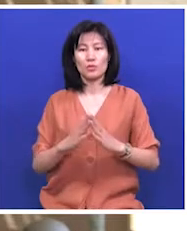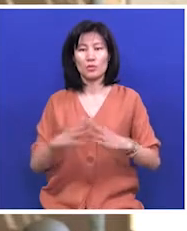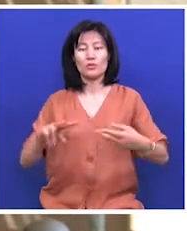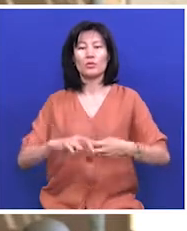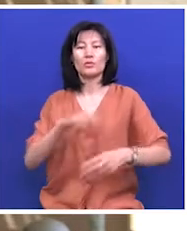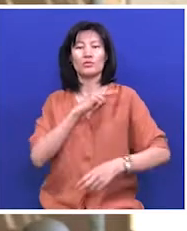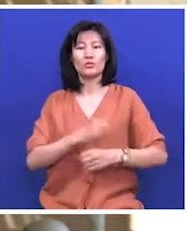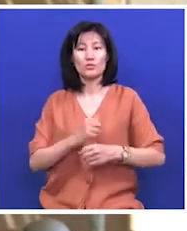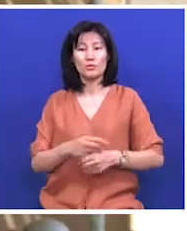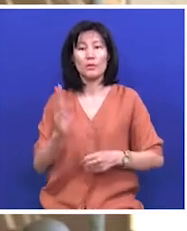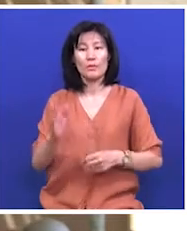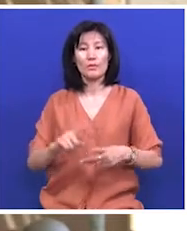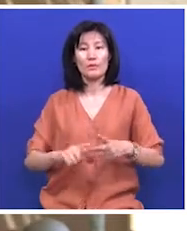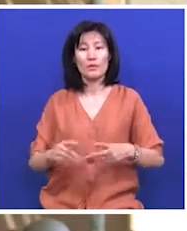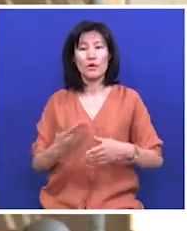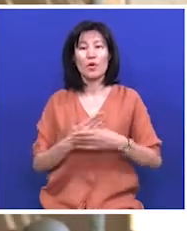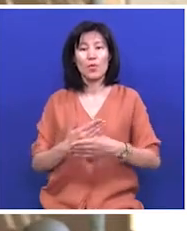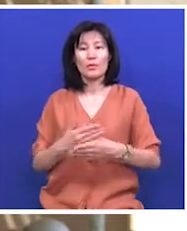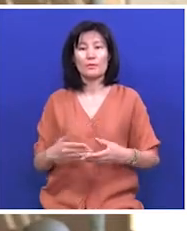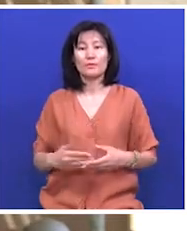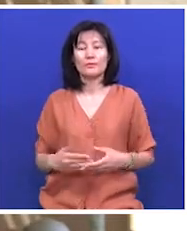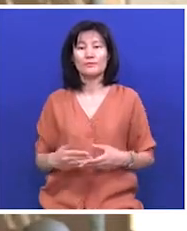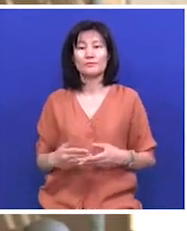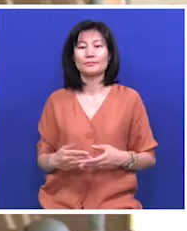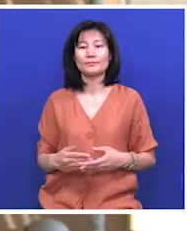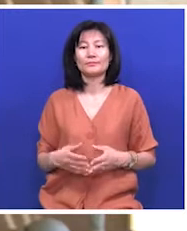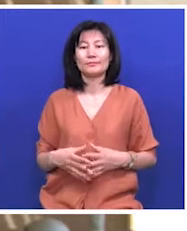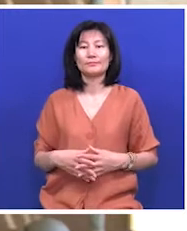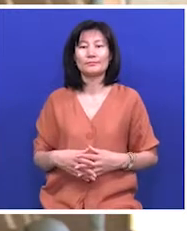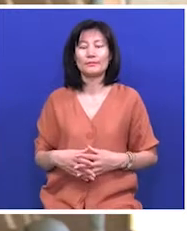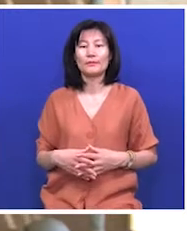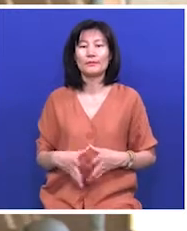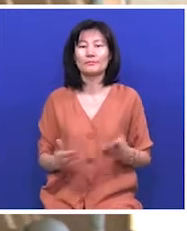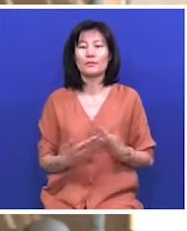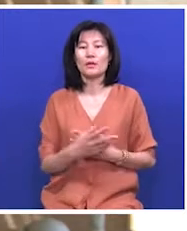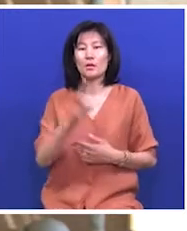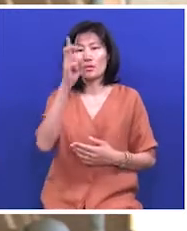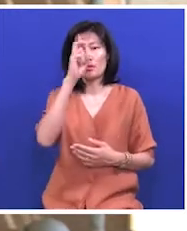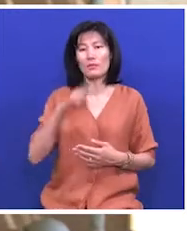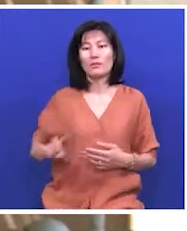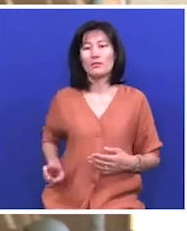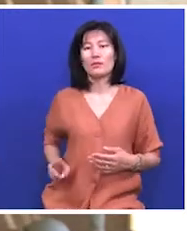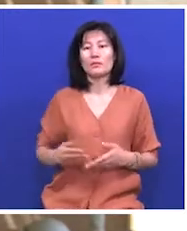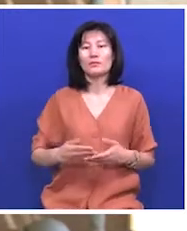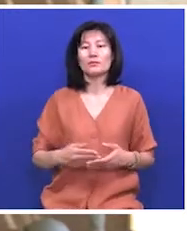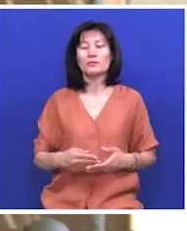үй, жұмыс мәселесі шешілді. Екі мәселе шешілді. Ал енді одан бері келетін болсақ, жаңа